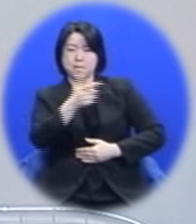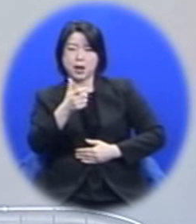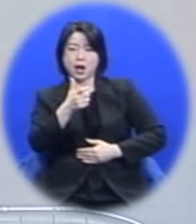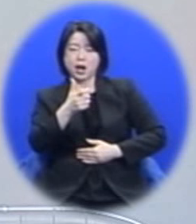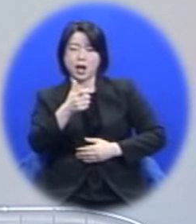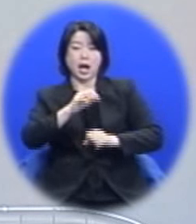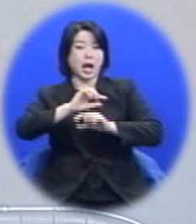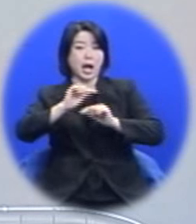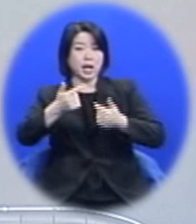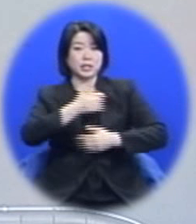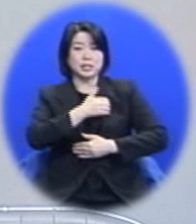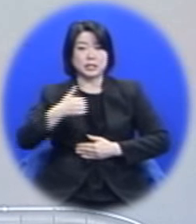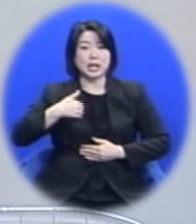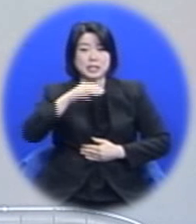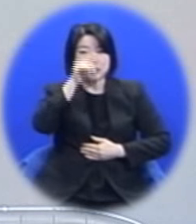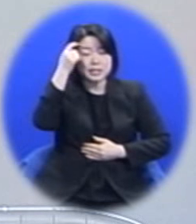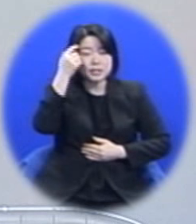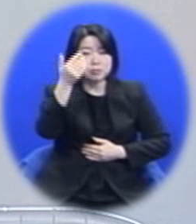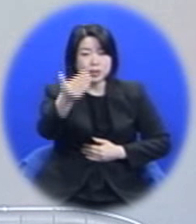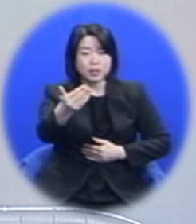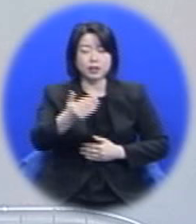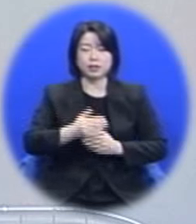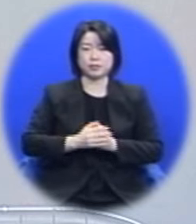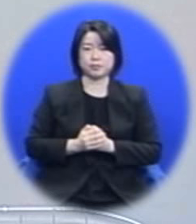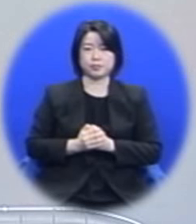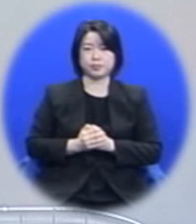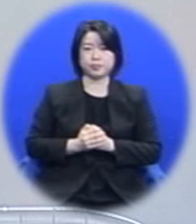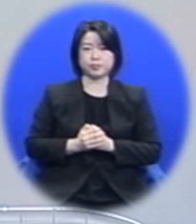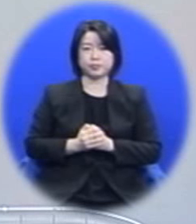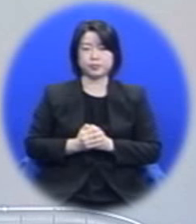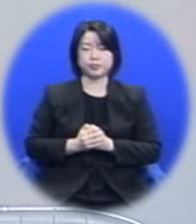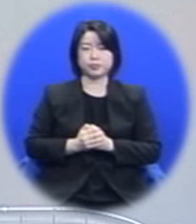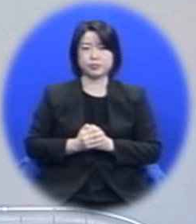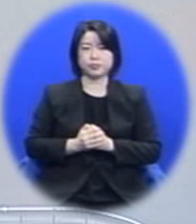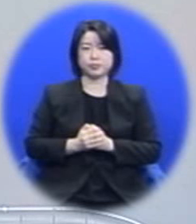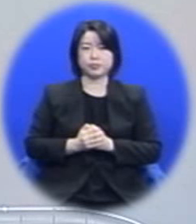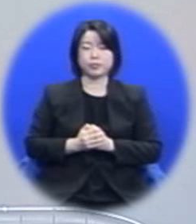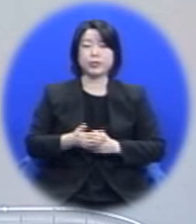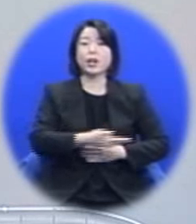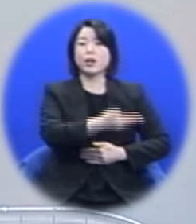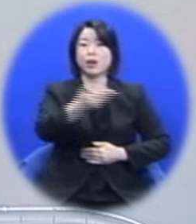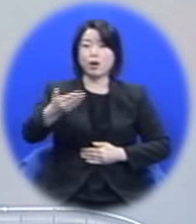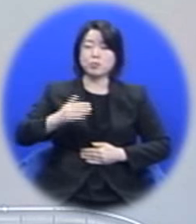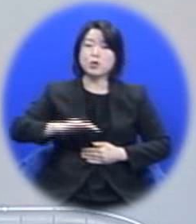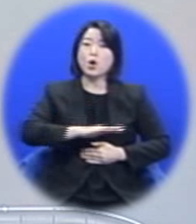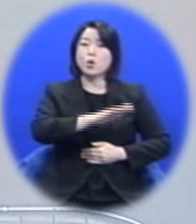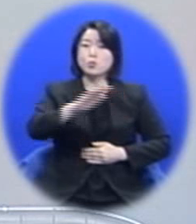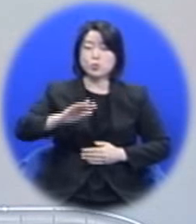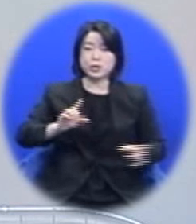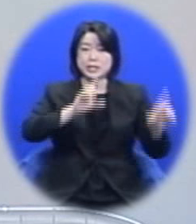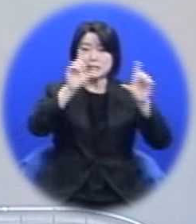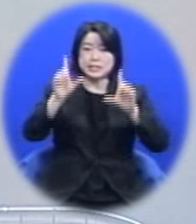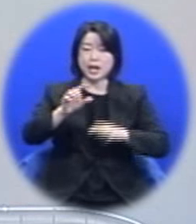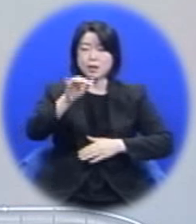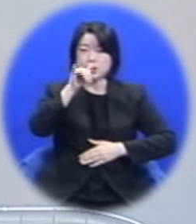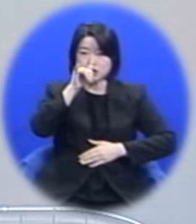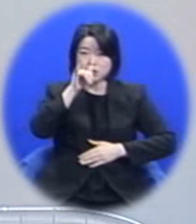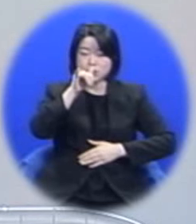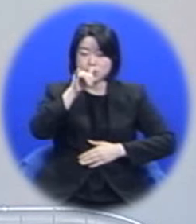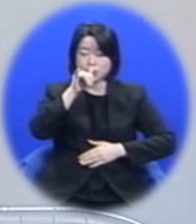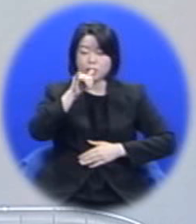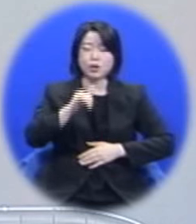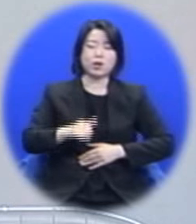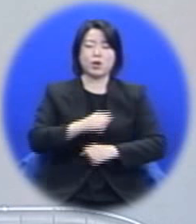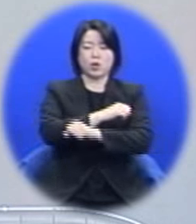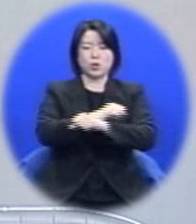당기지 않을 자신이 있습니까? 여러분, 우리의 삶에 있어서 용서는 그렇게 간단한